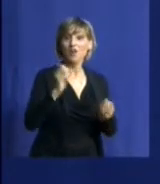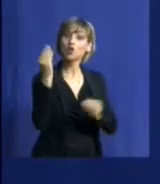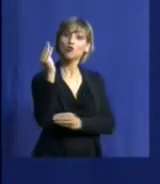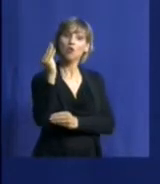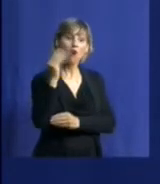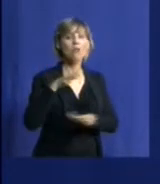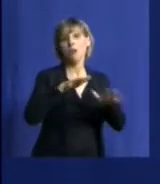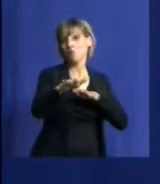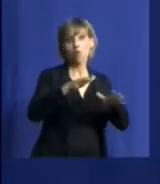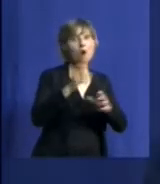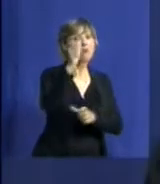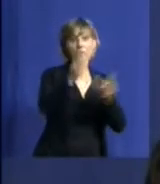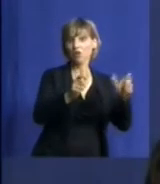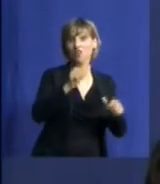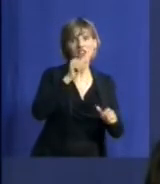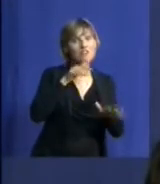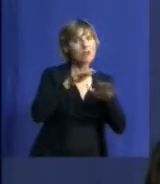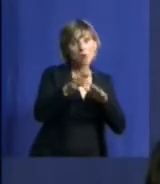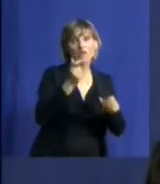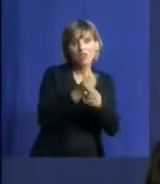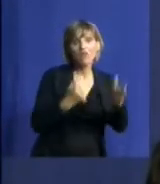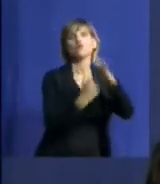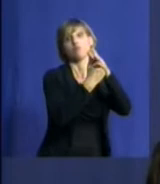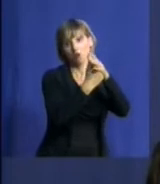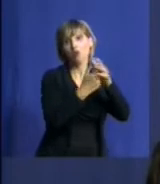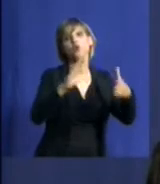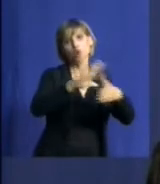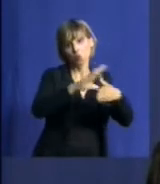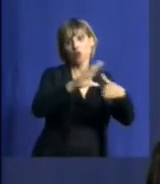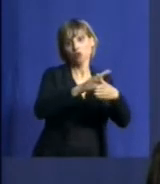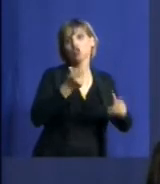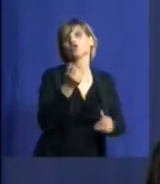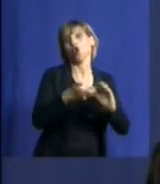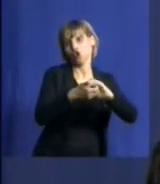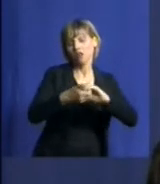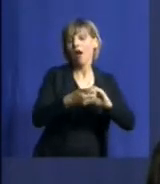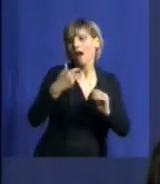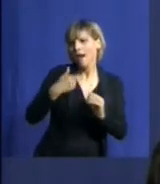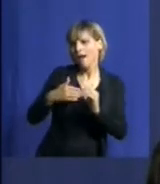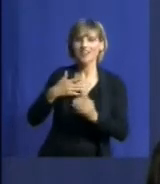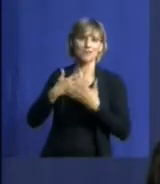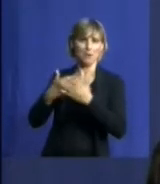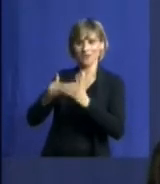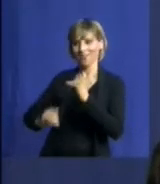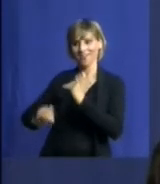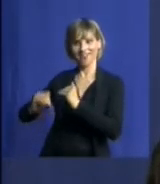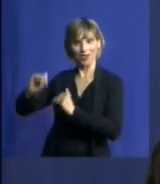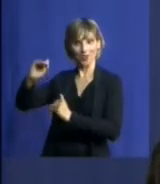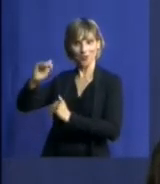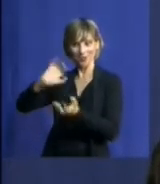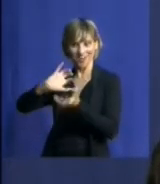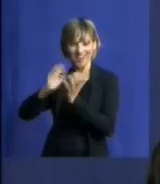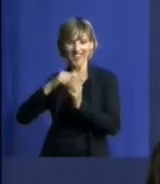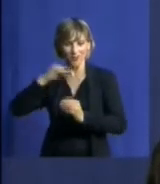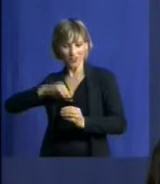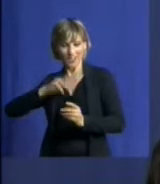non bastano mai. Quindi una passione che comunque secondo me rimane, continua, è nata, è cresciuta, è modificata magari anche nel ruolo,